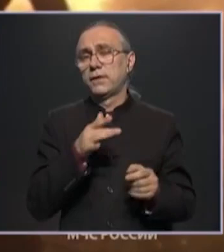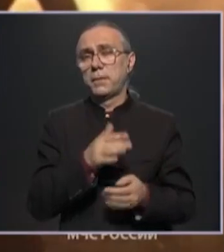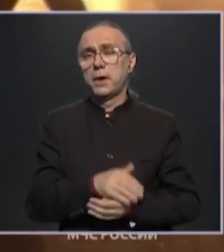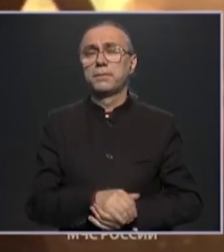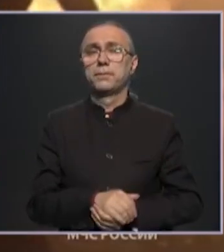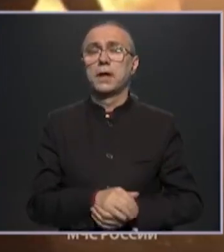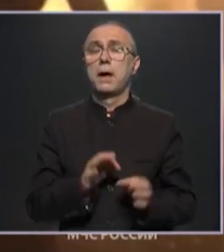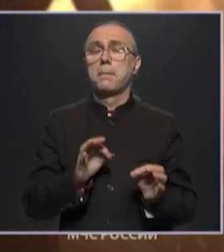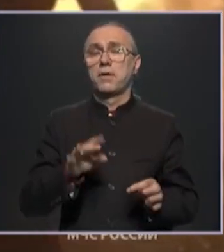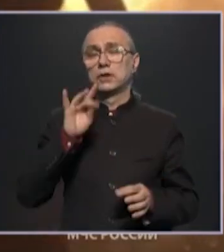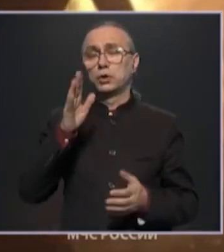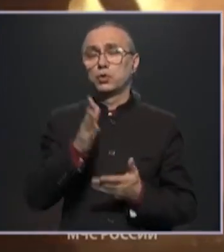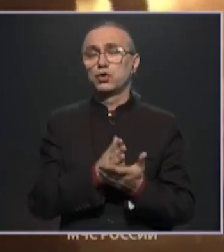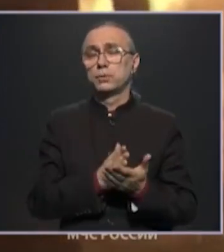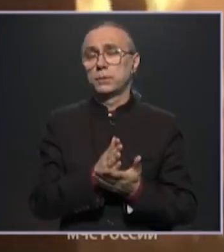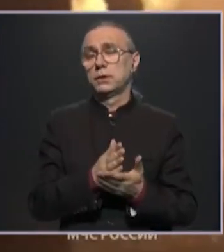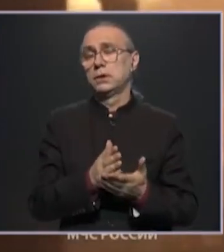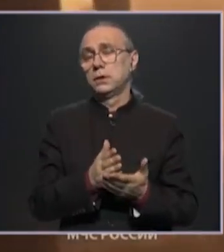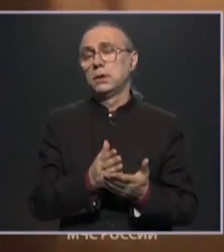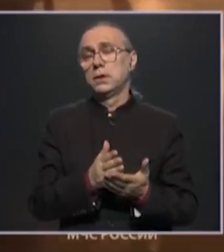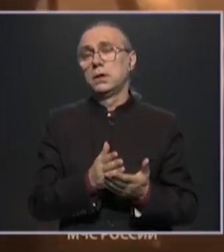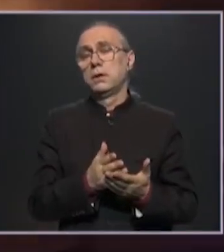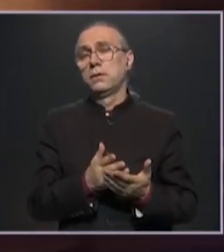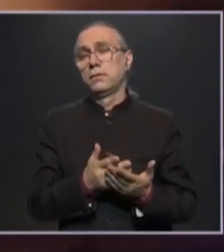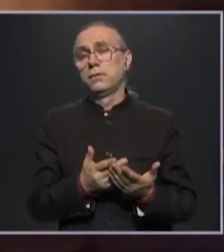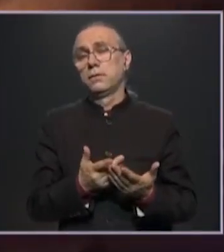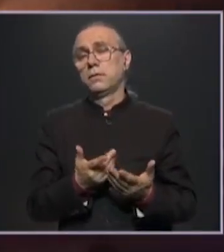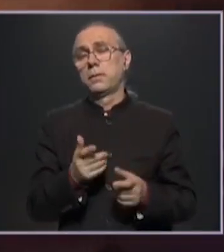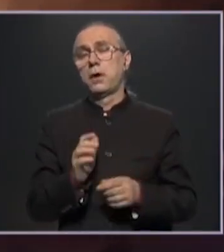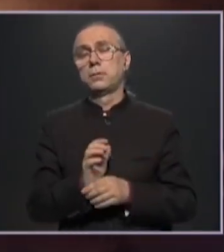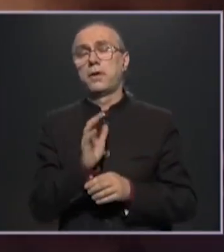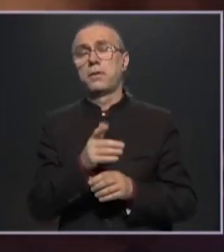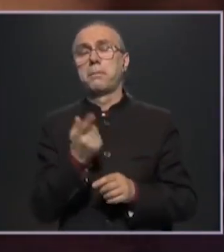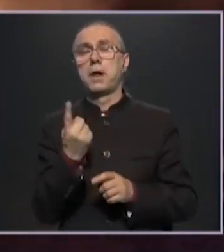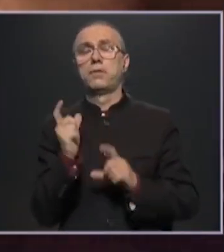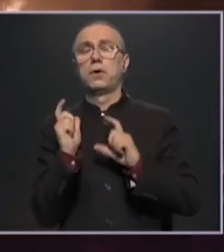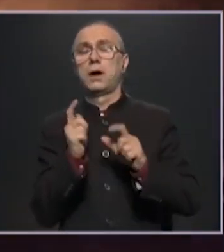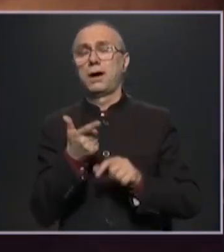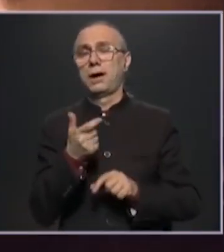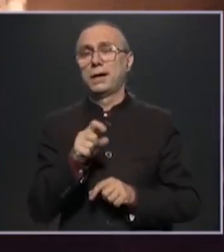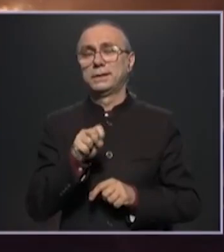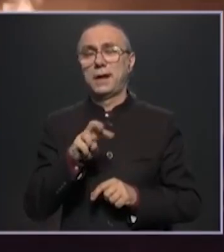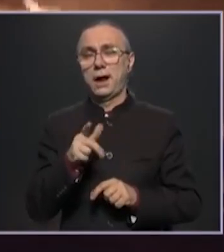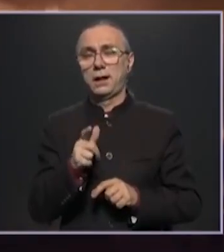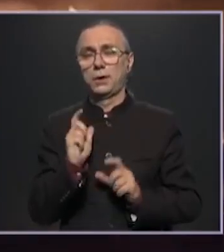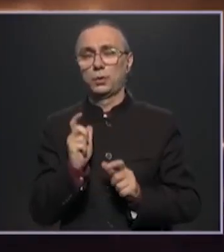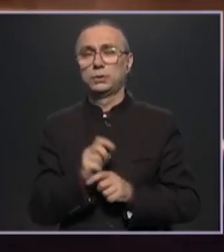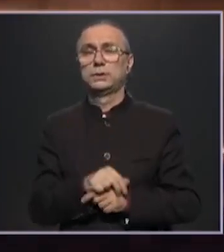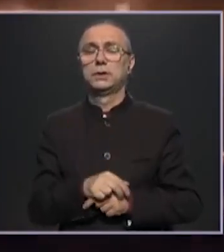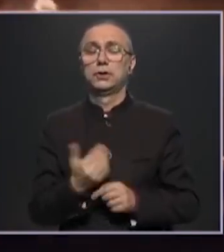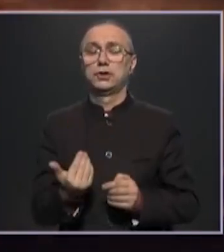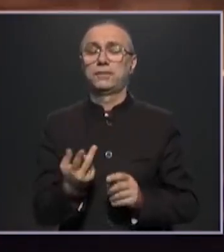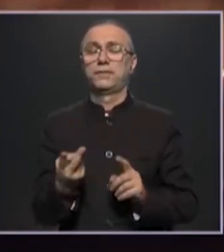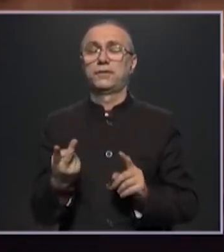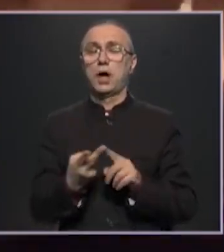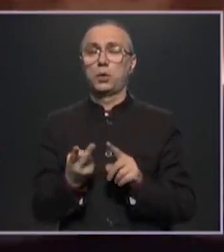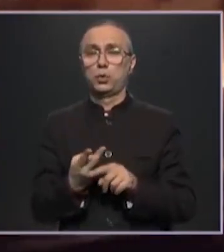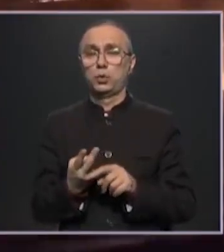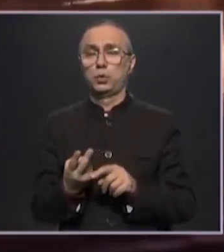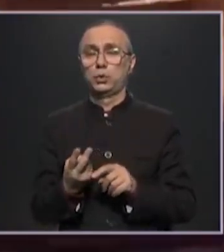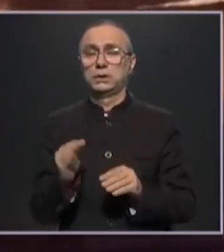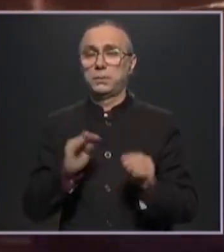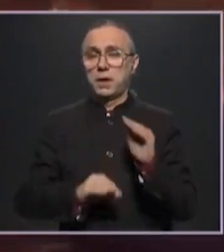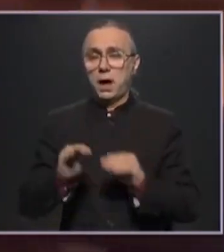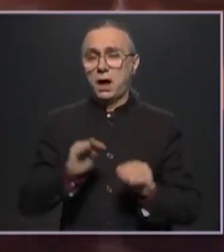милосердия, вчера уехала первая газель. Вот, сейчас собирается вторая, и думаю, что в ближайшие дни, наверное,